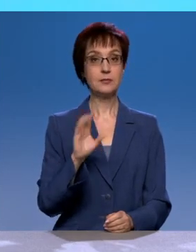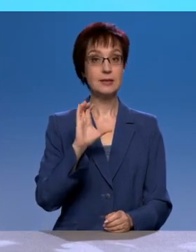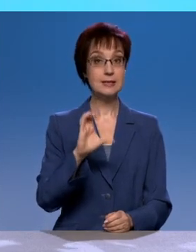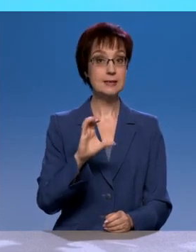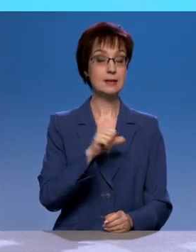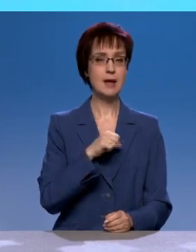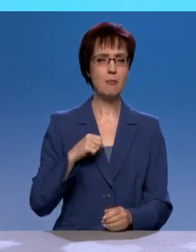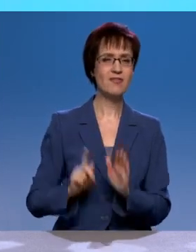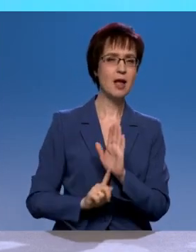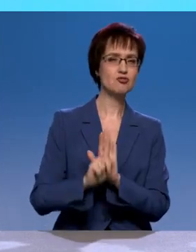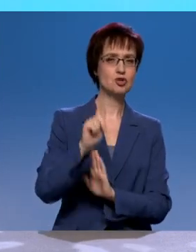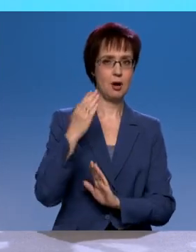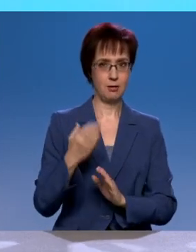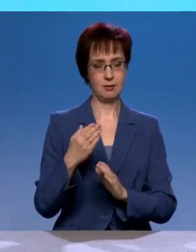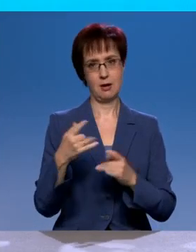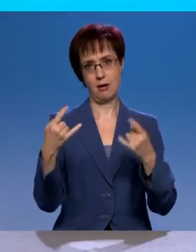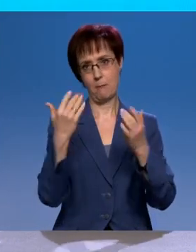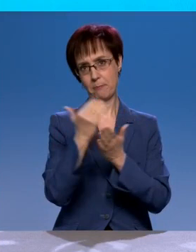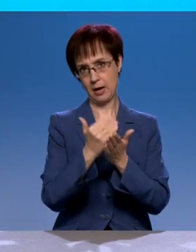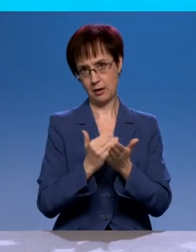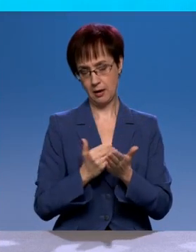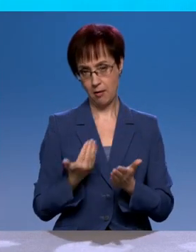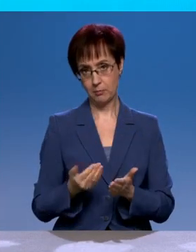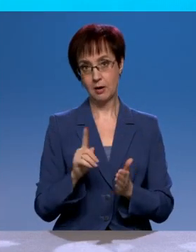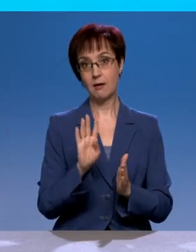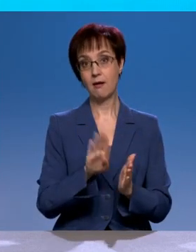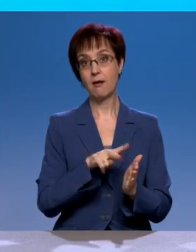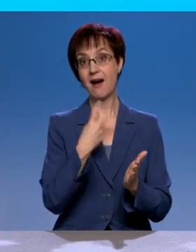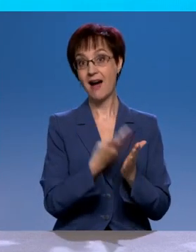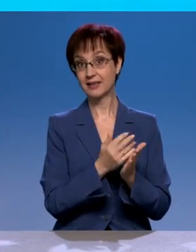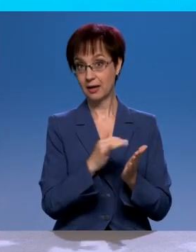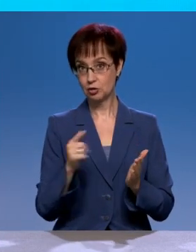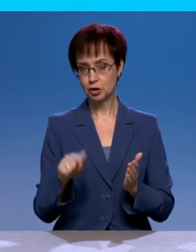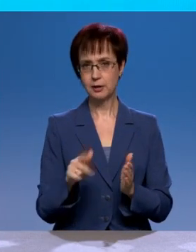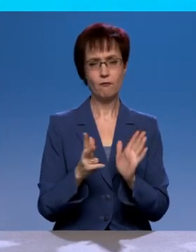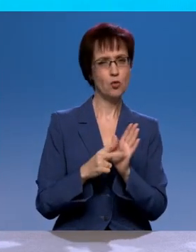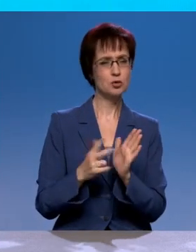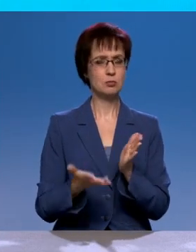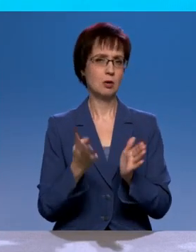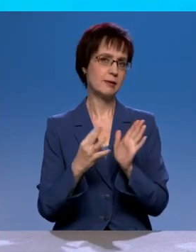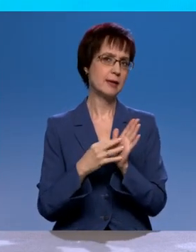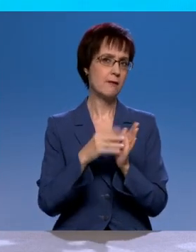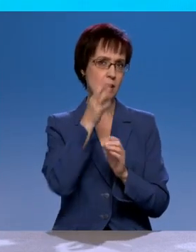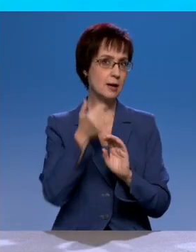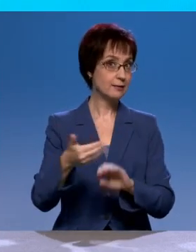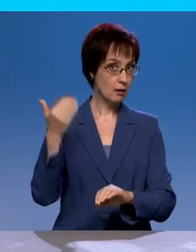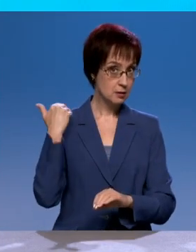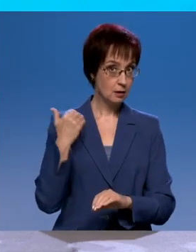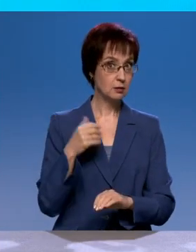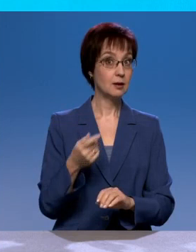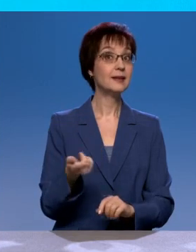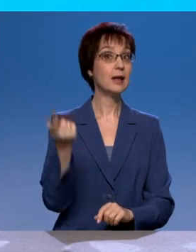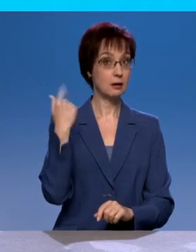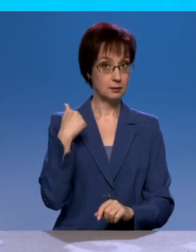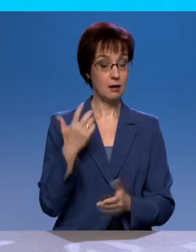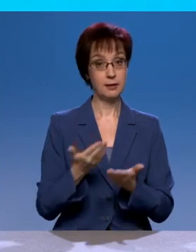«Отражения», которые все здесь присутствующие, собственно, и вели 8 лет назад, или 9, я забыл уже когда. А вот мы тогда уже с вами, если вы помните,